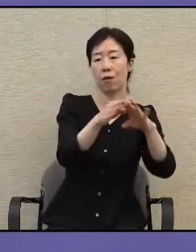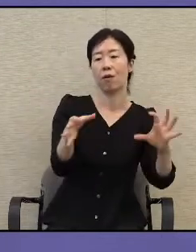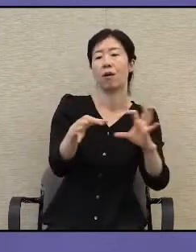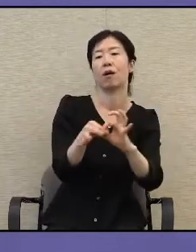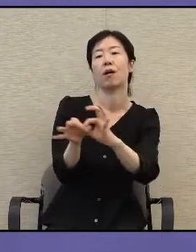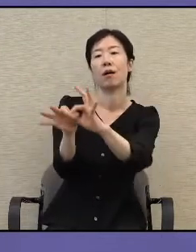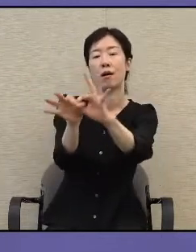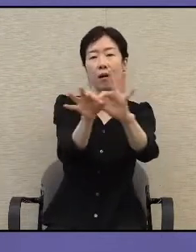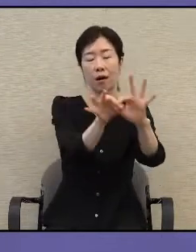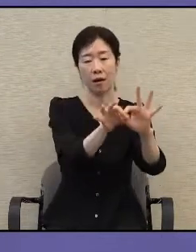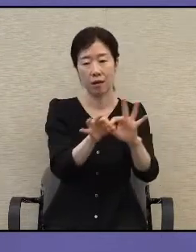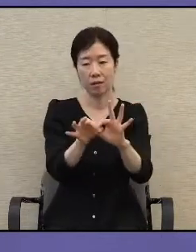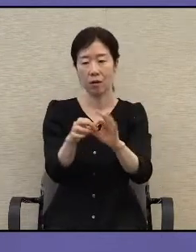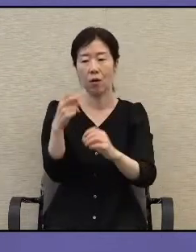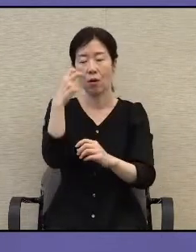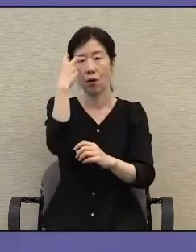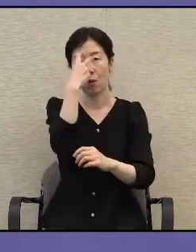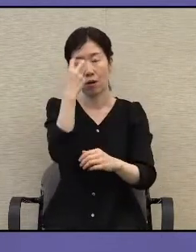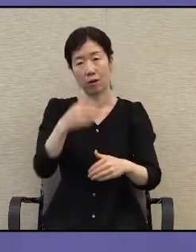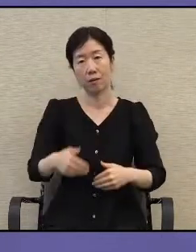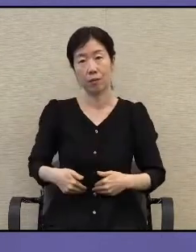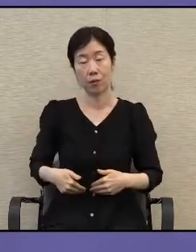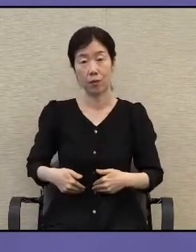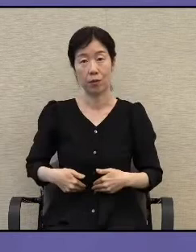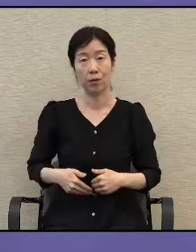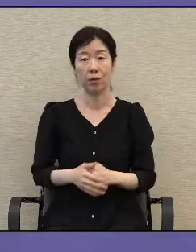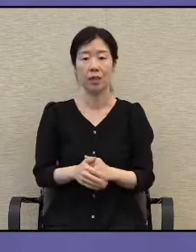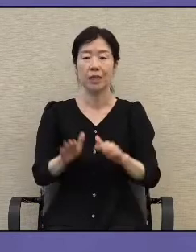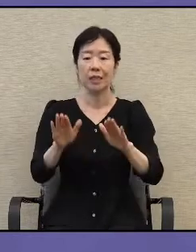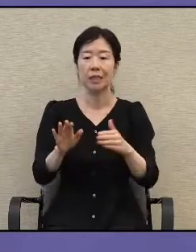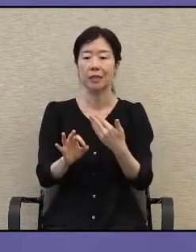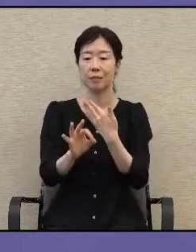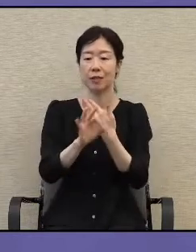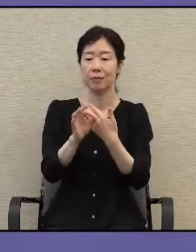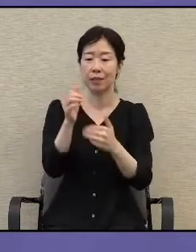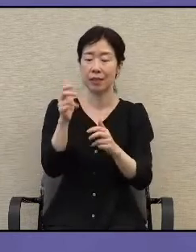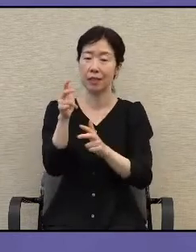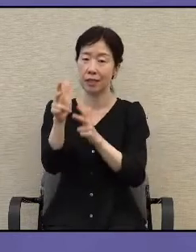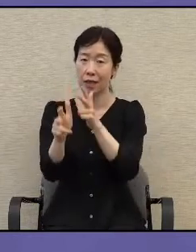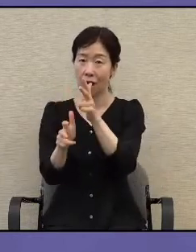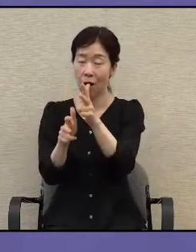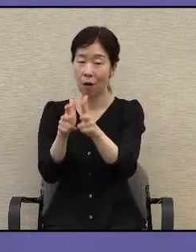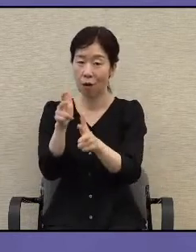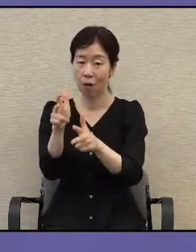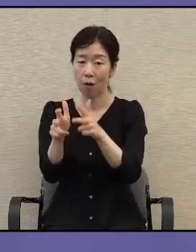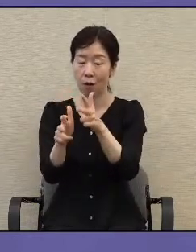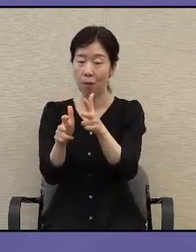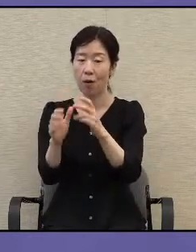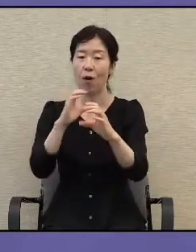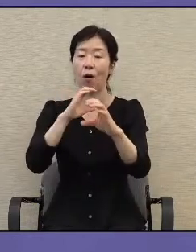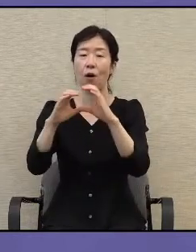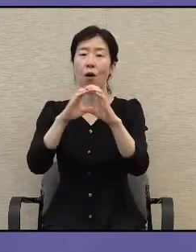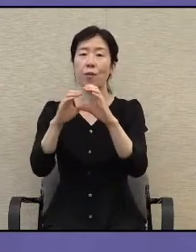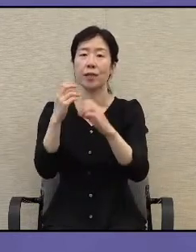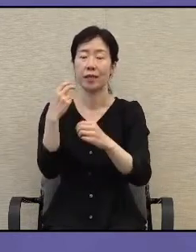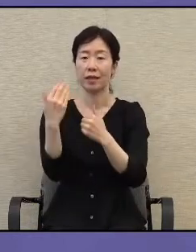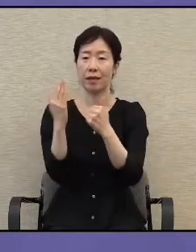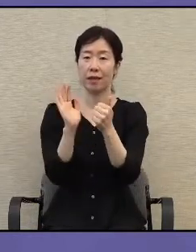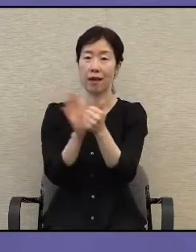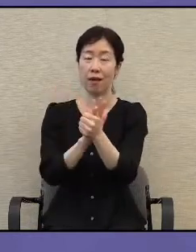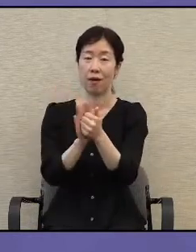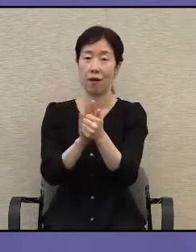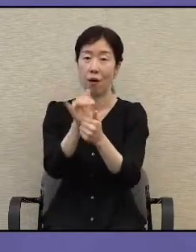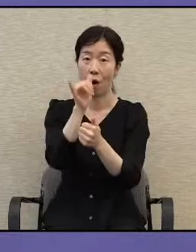서비스의 연속성이 확보되어야 되는데 지금 뭐 시범사업이 실시되고 있는 이런 커뮤니티 케어 같은 이러한 모델들이 정신건강